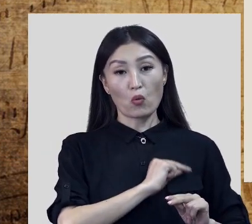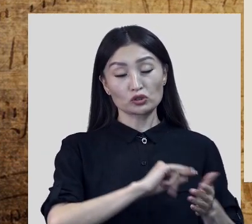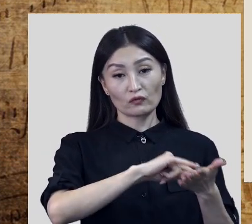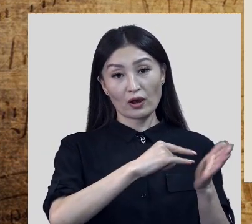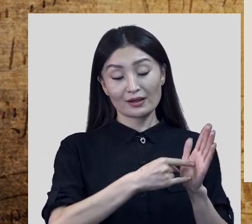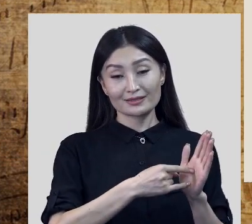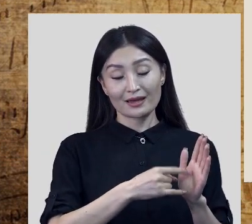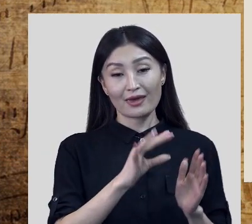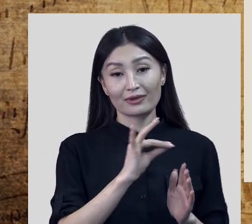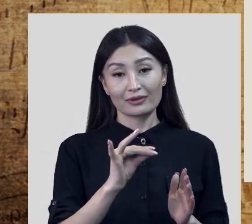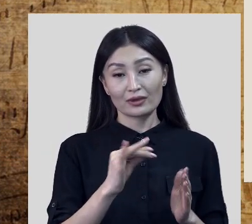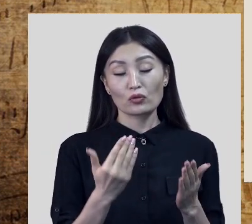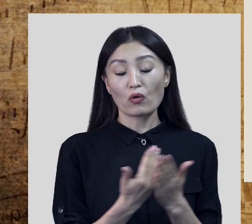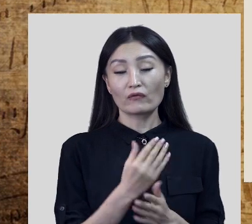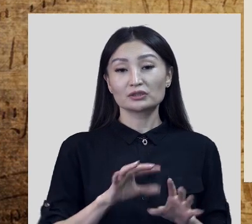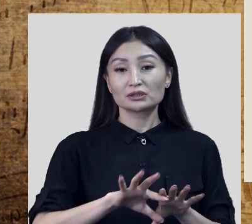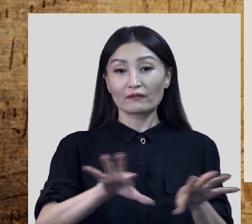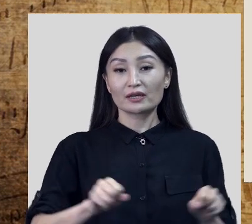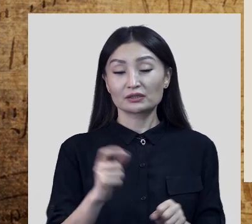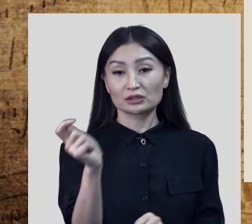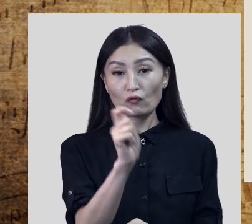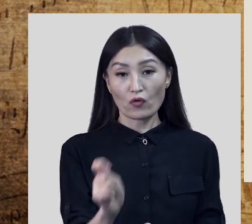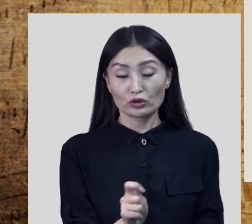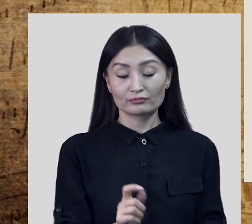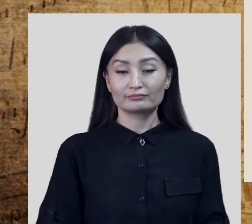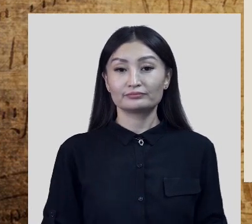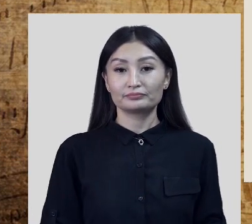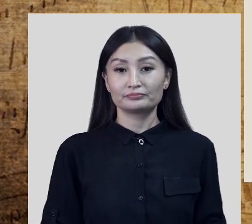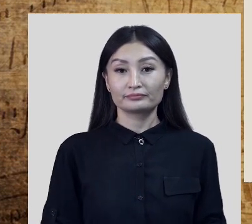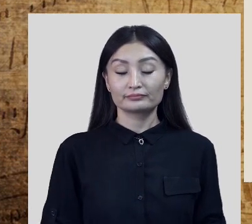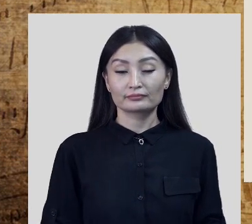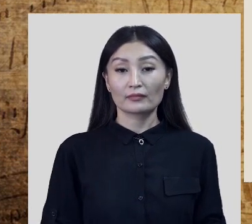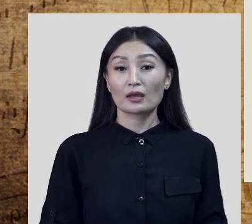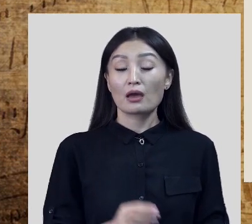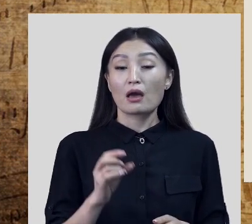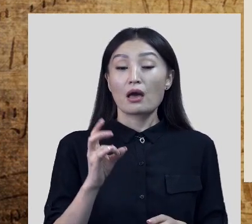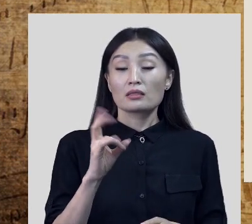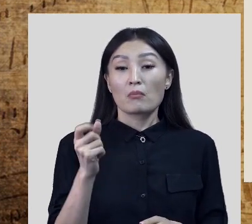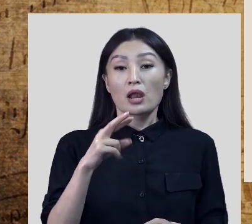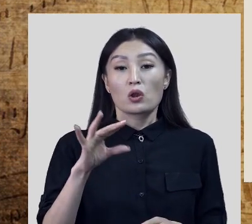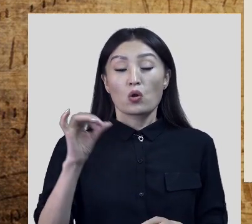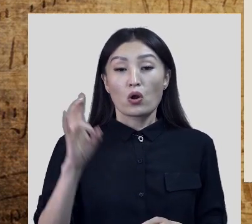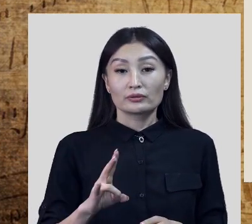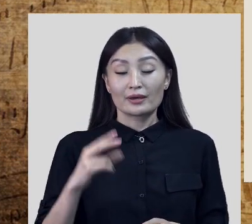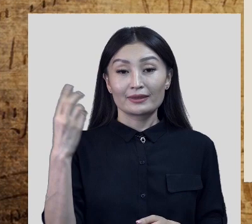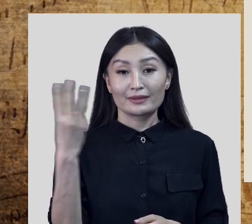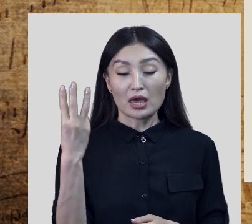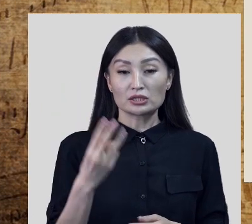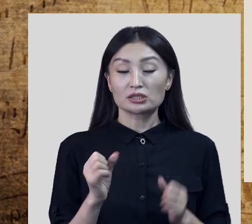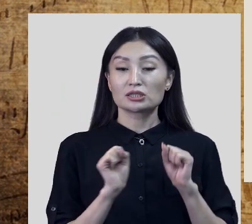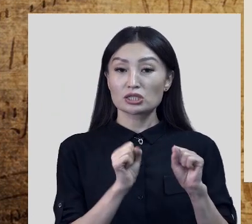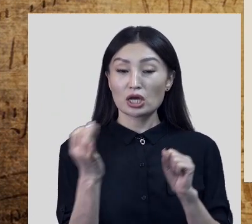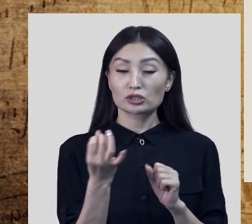и орудия для новых завоевательных войн наполеон 3 защищал интересы крупных собственников